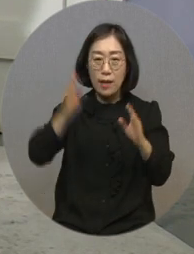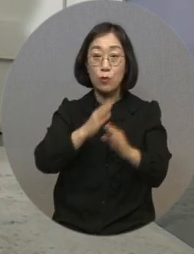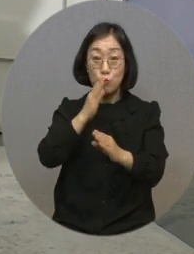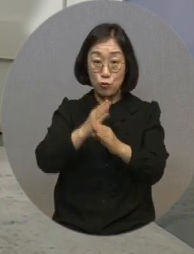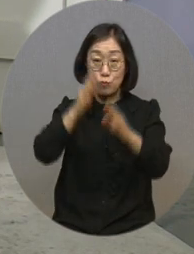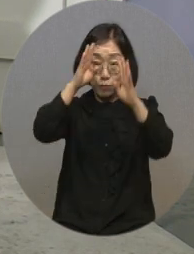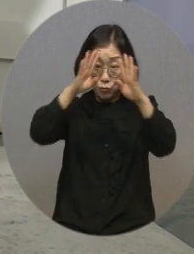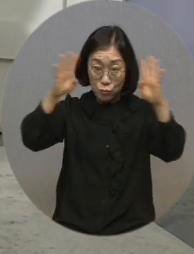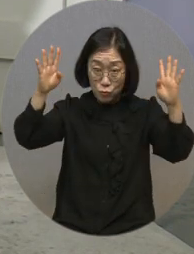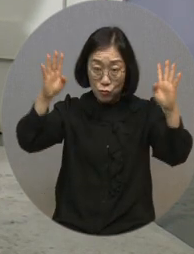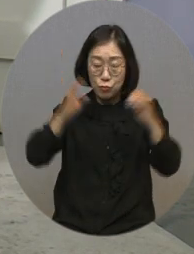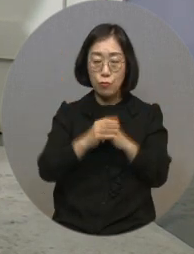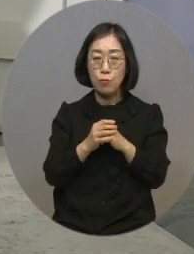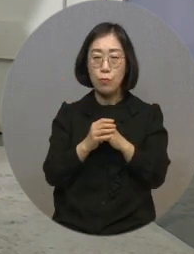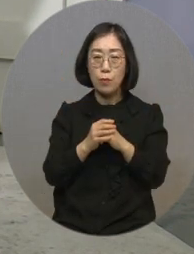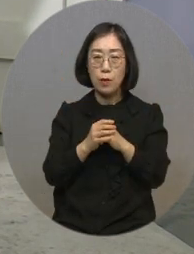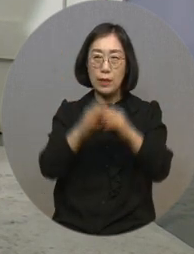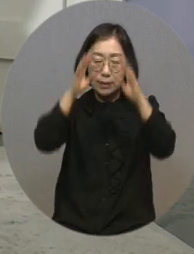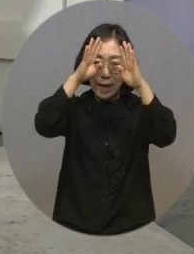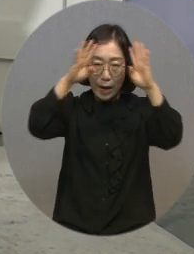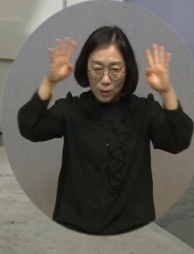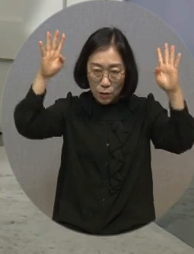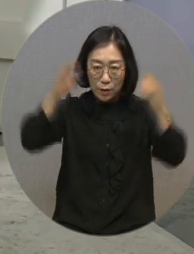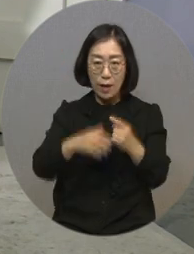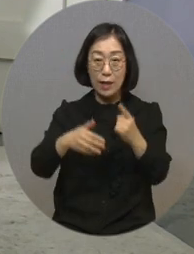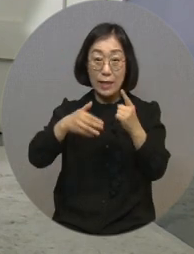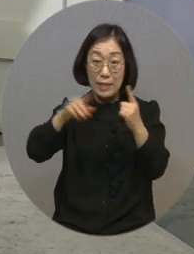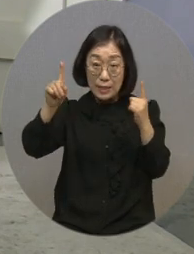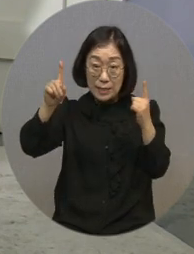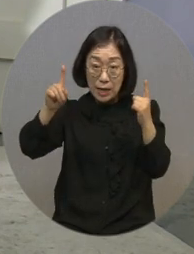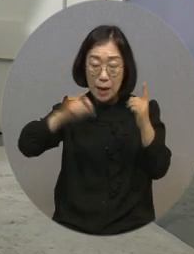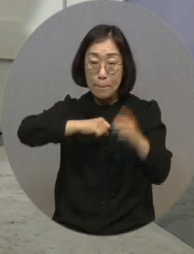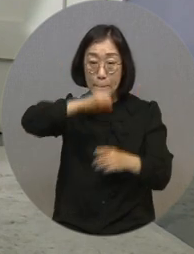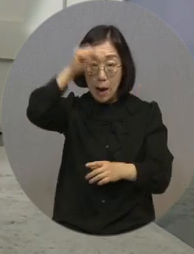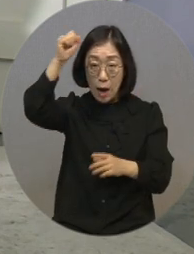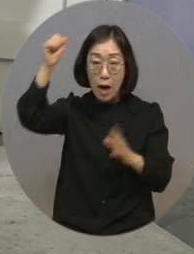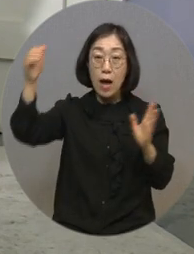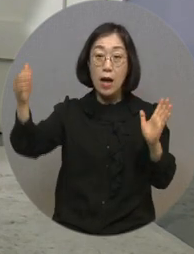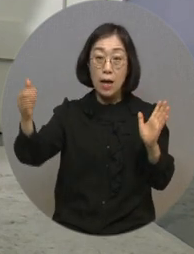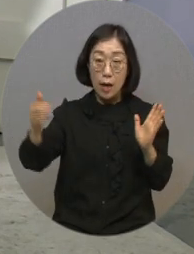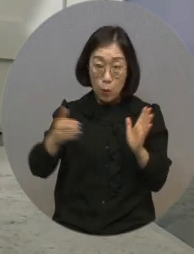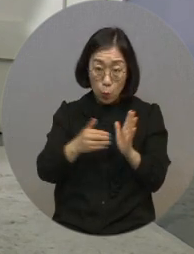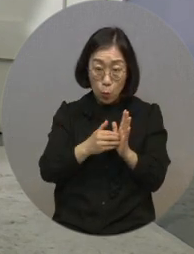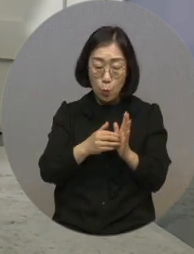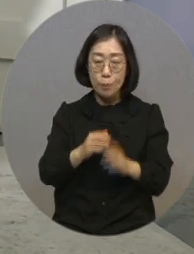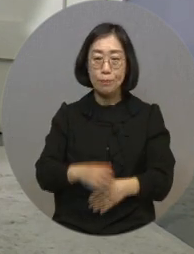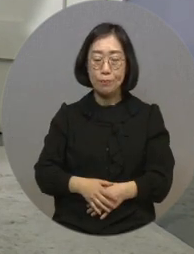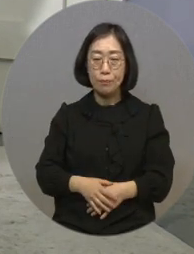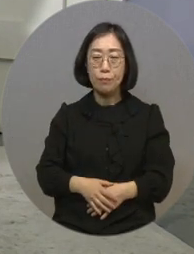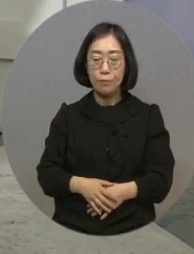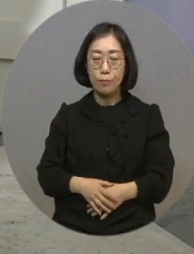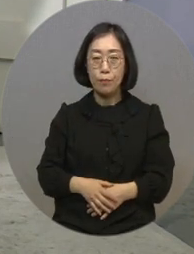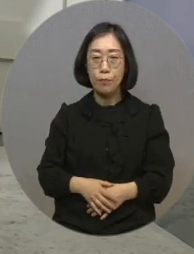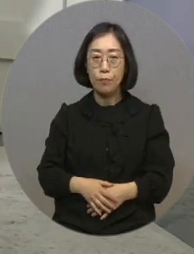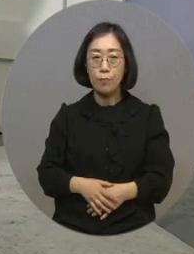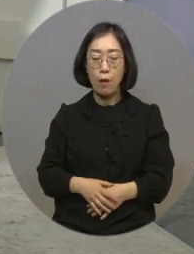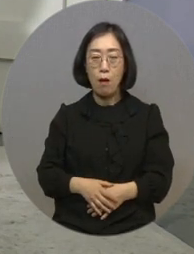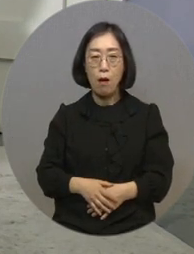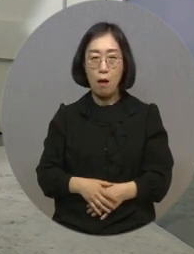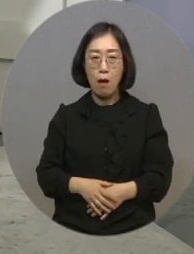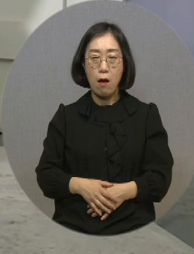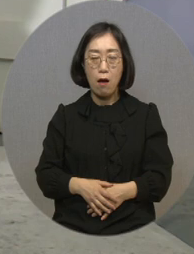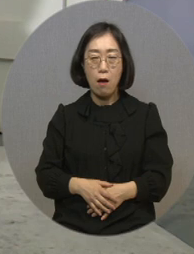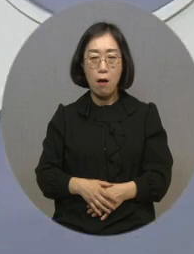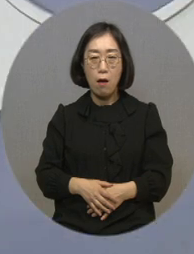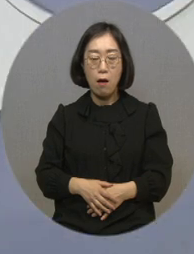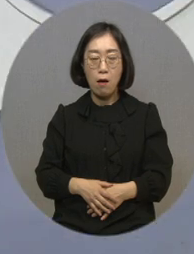붙고. 몇 학년 때? 그때 4학년 때. 아, 4학년. 예. 졸업한 때 이제 도전을 했고. 예. 근데